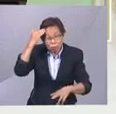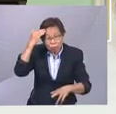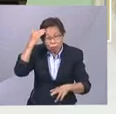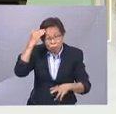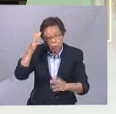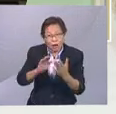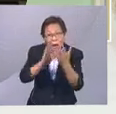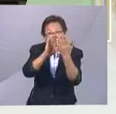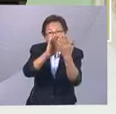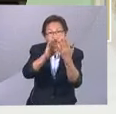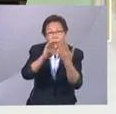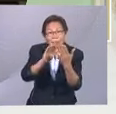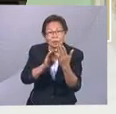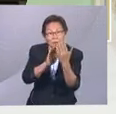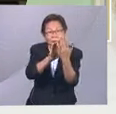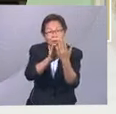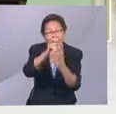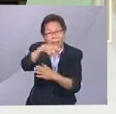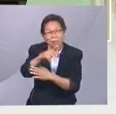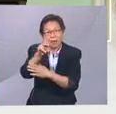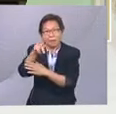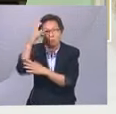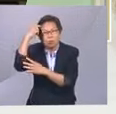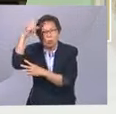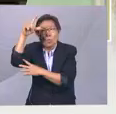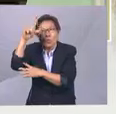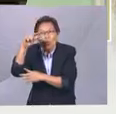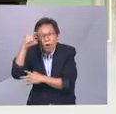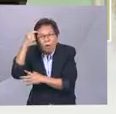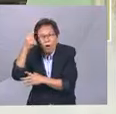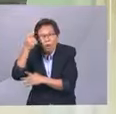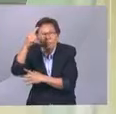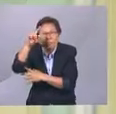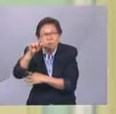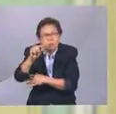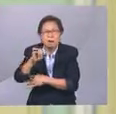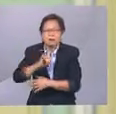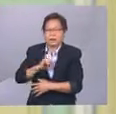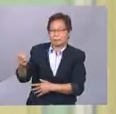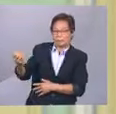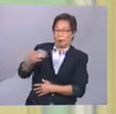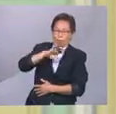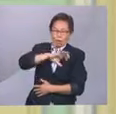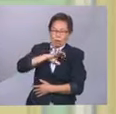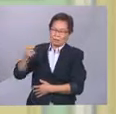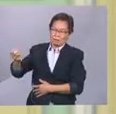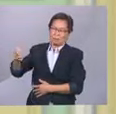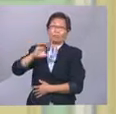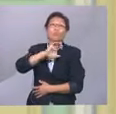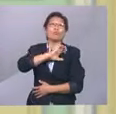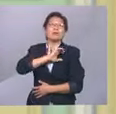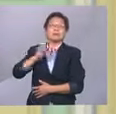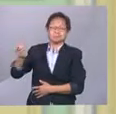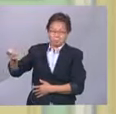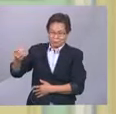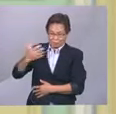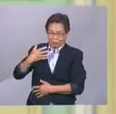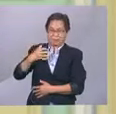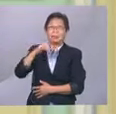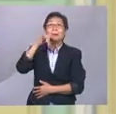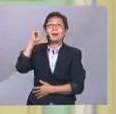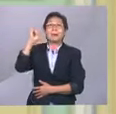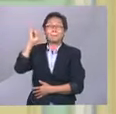menurun kasih saya dimaklumkan oleh pyare m-bank well